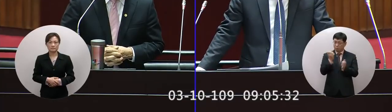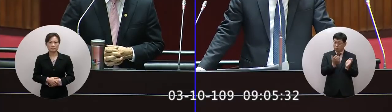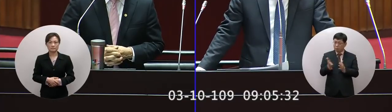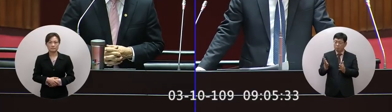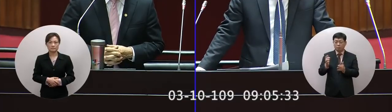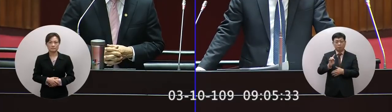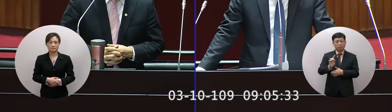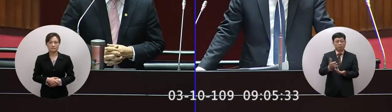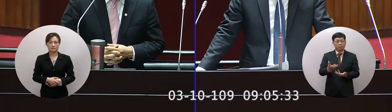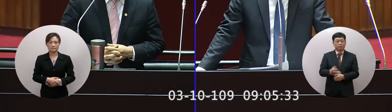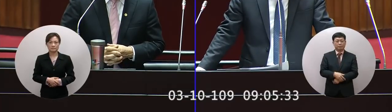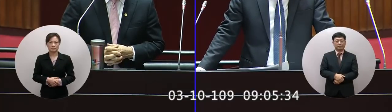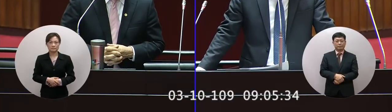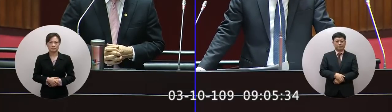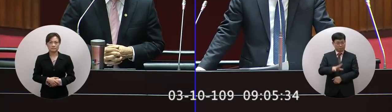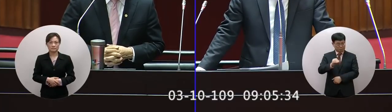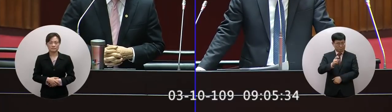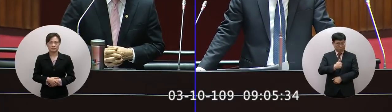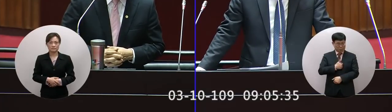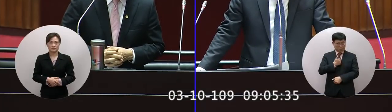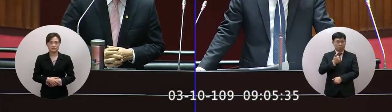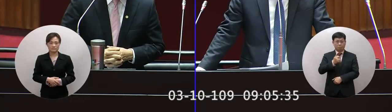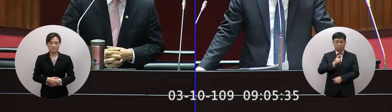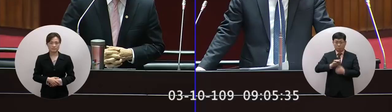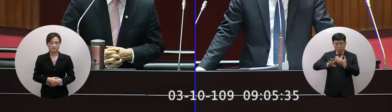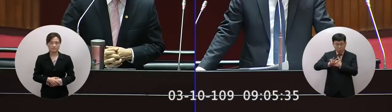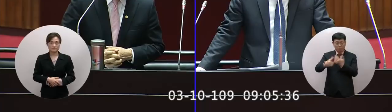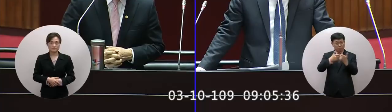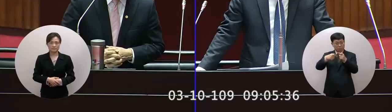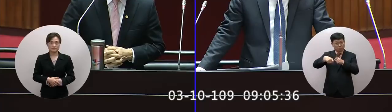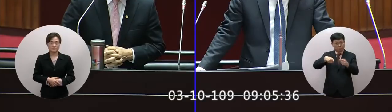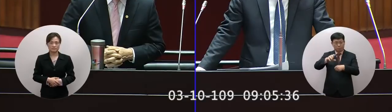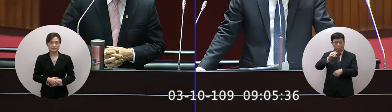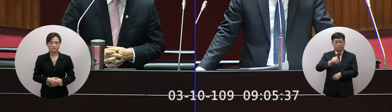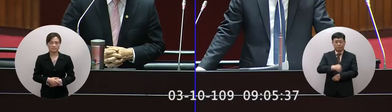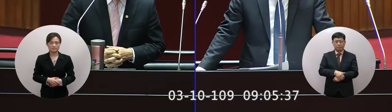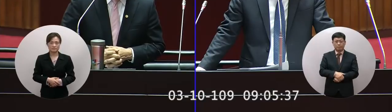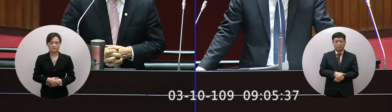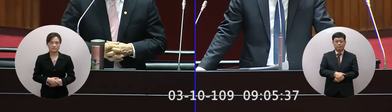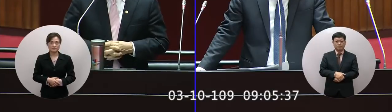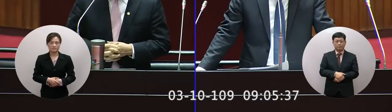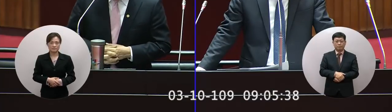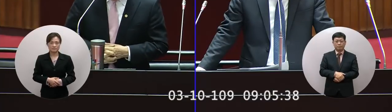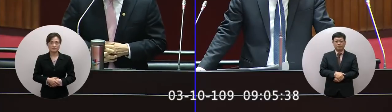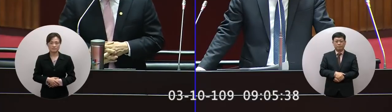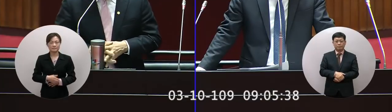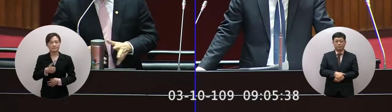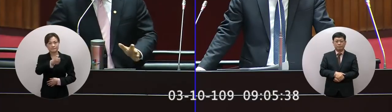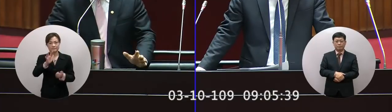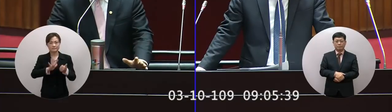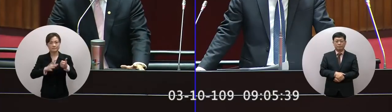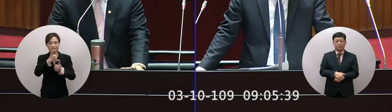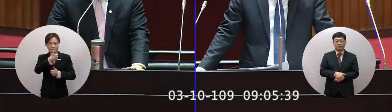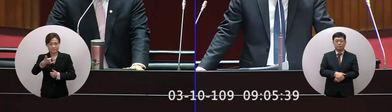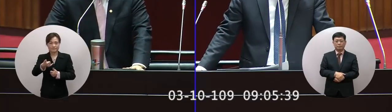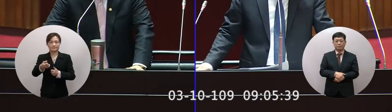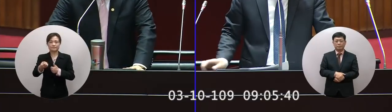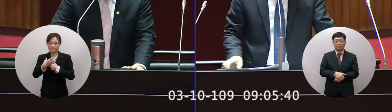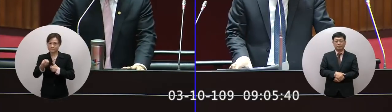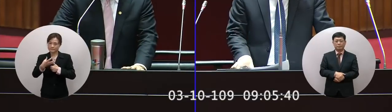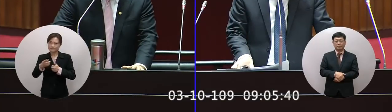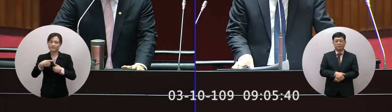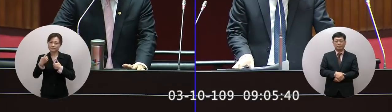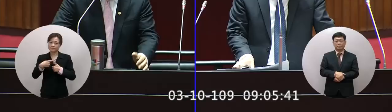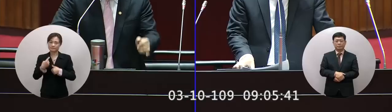准备到哪里了？有没有准备相关的因应措施？ 谢谢委员指教，这